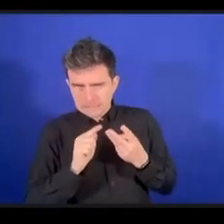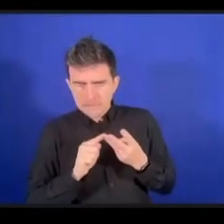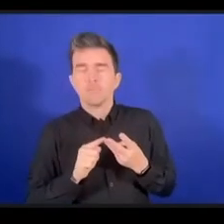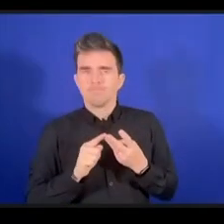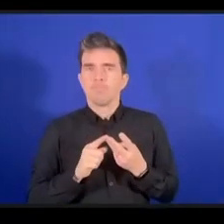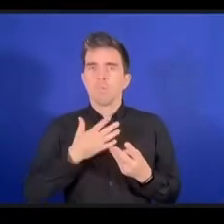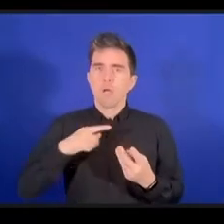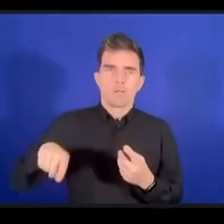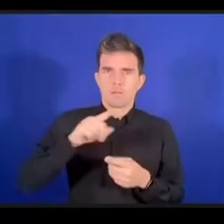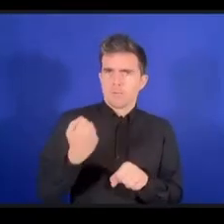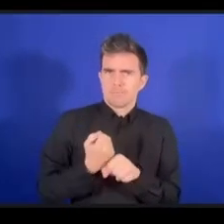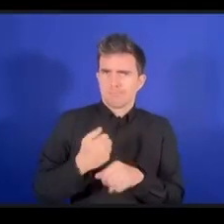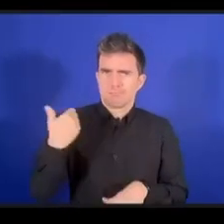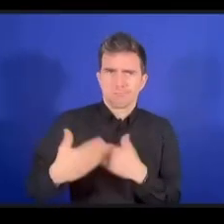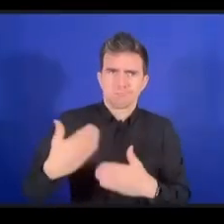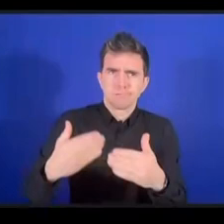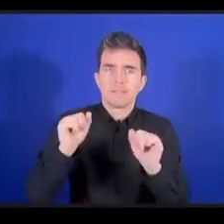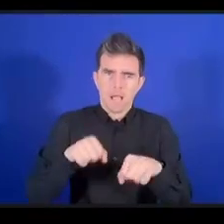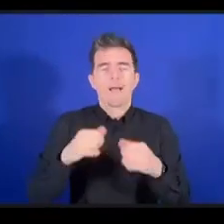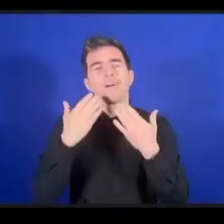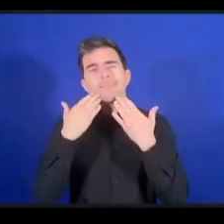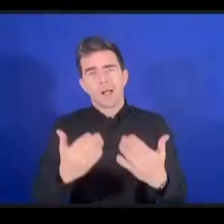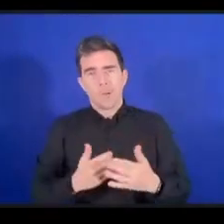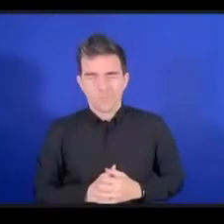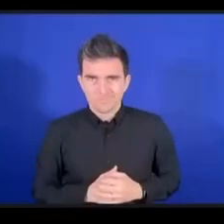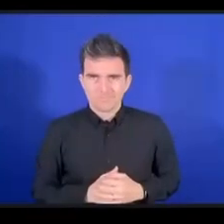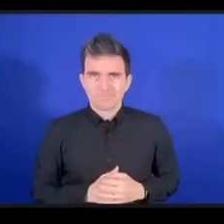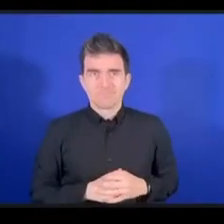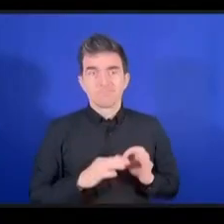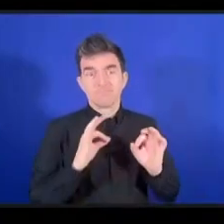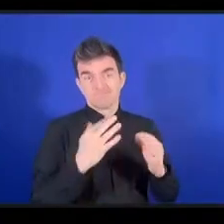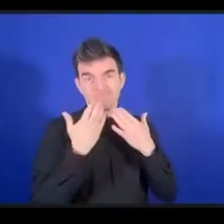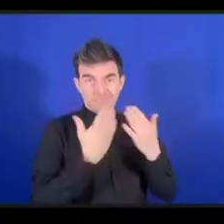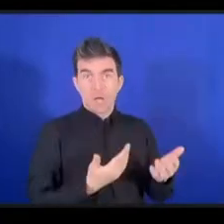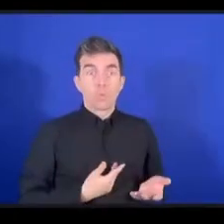是泛泛而谈，应该落实到行动上。Steam